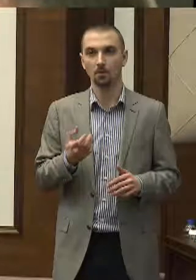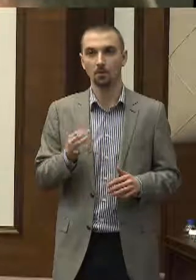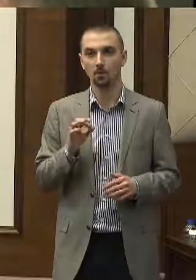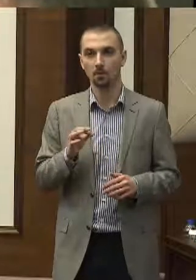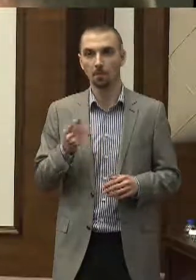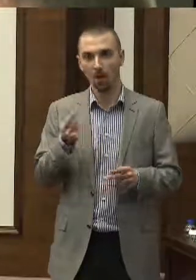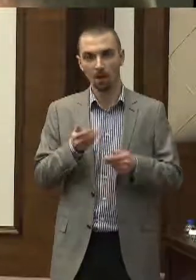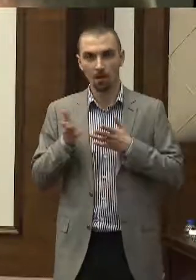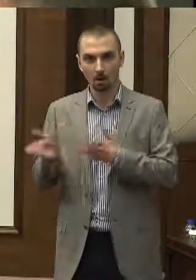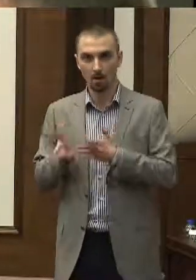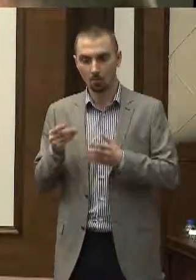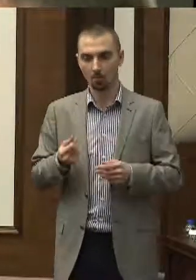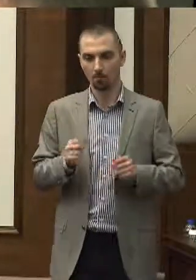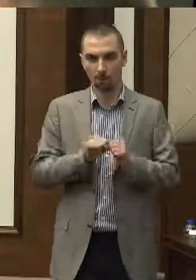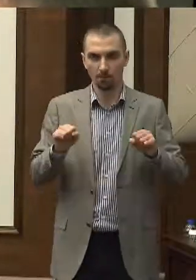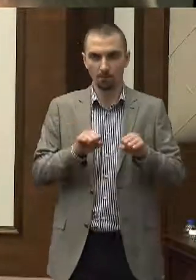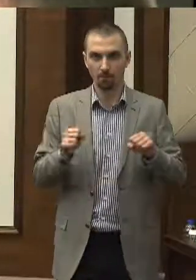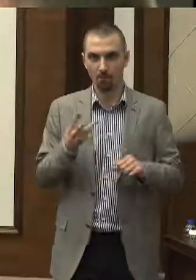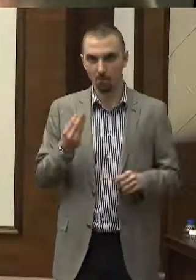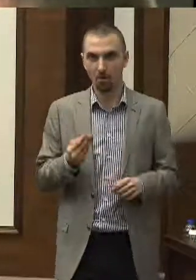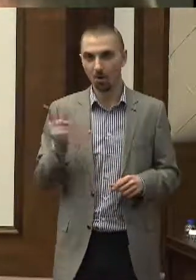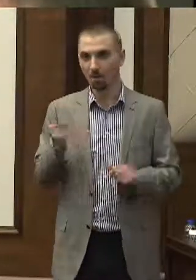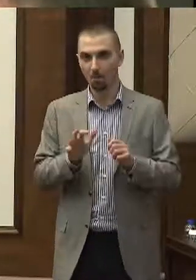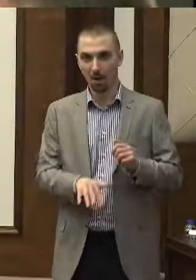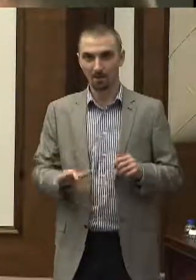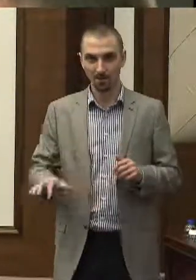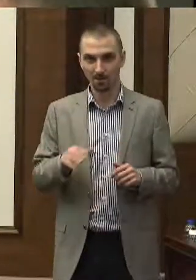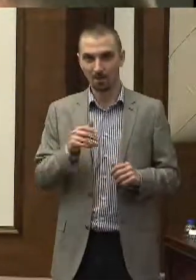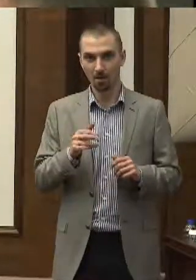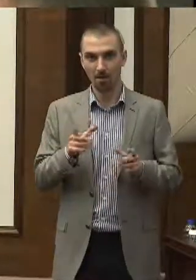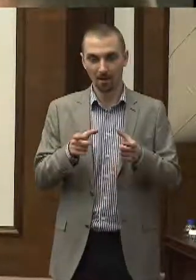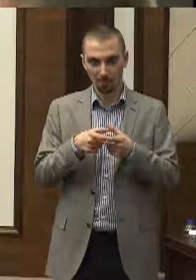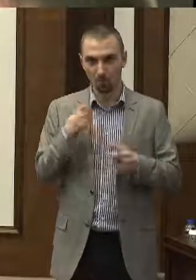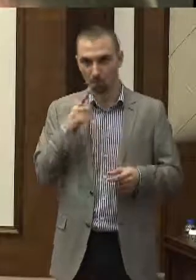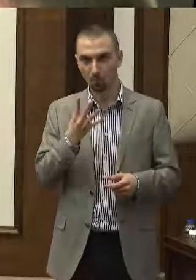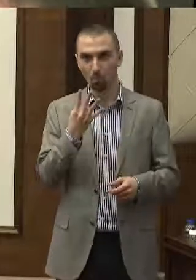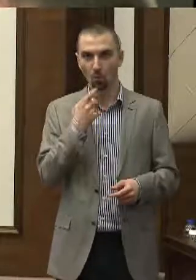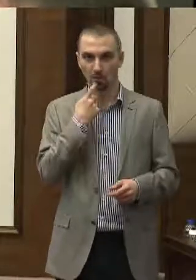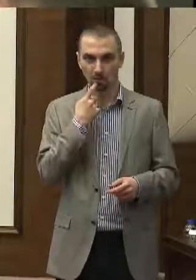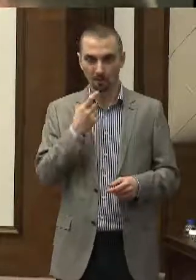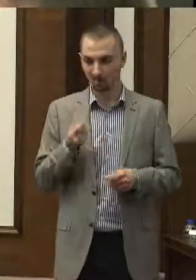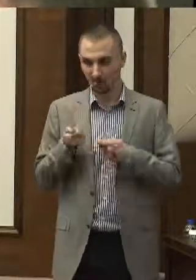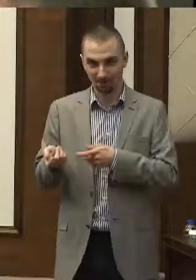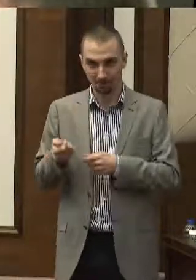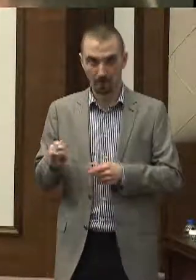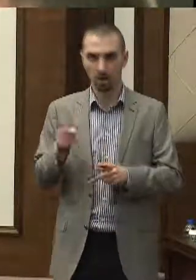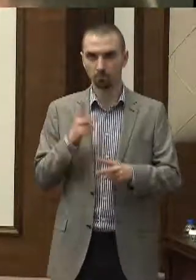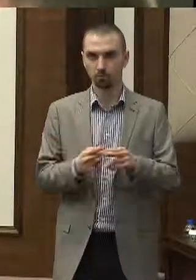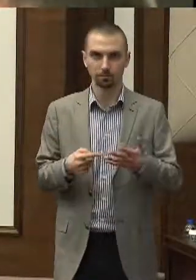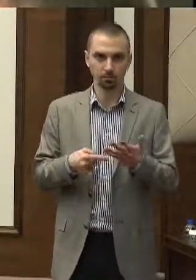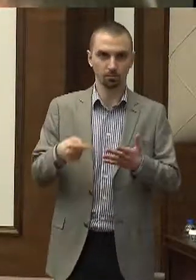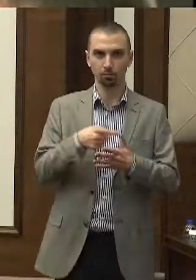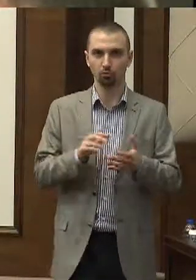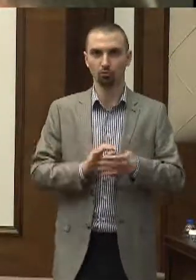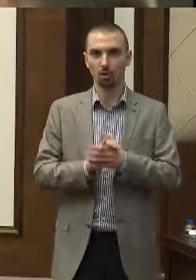aktardığımız paralar heba oldu. Basketbol takımı 4 yılda kurduk, 4 yılda şampiyon yaptık. Bu da özel işte olarak bence doğru